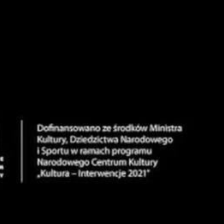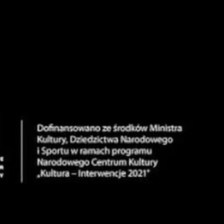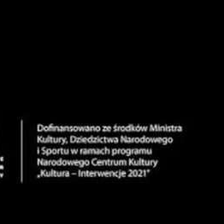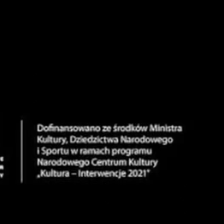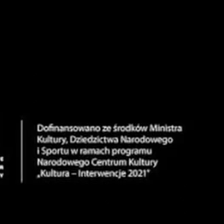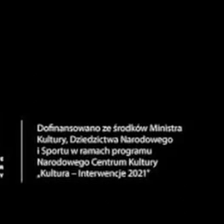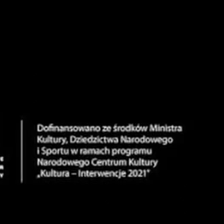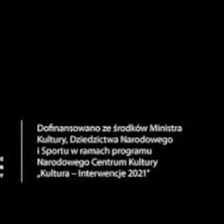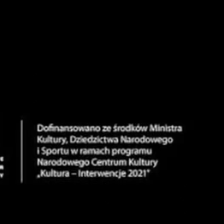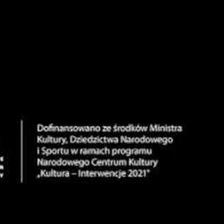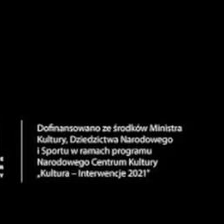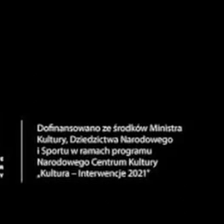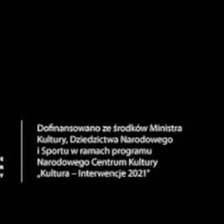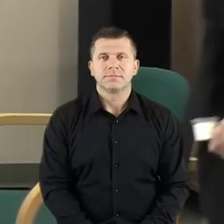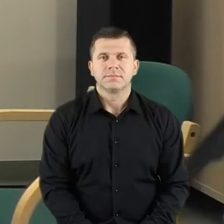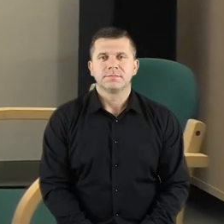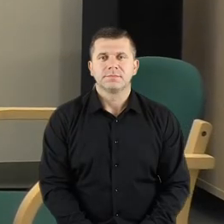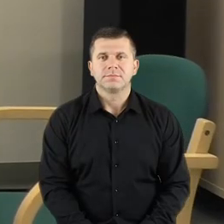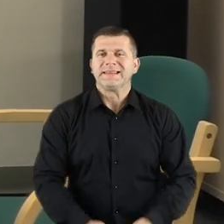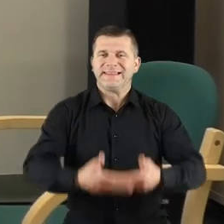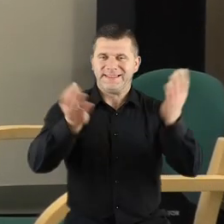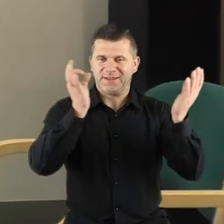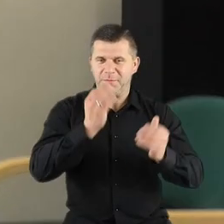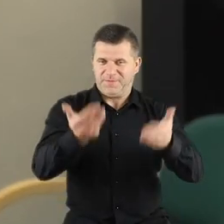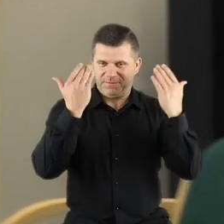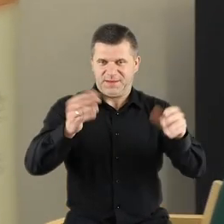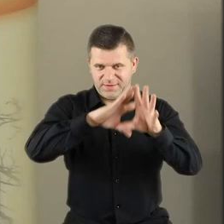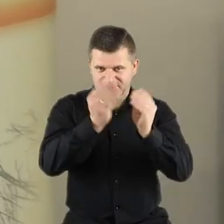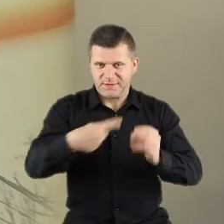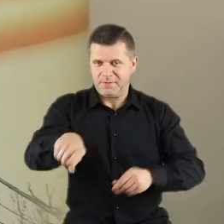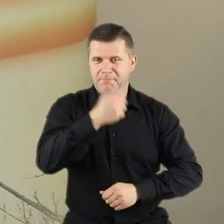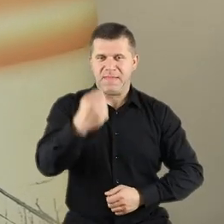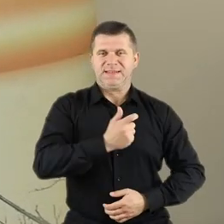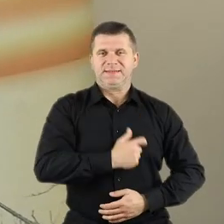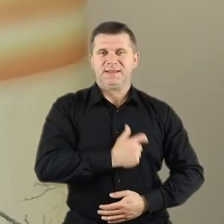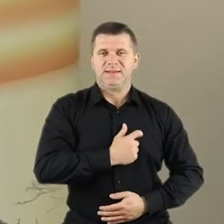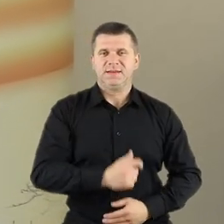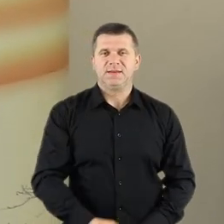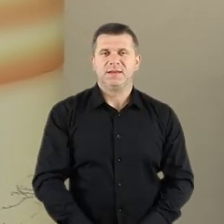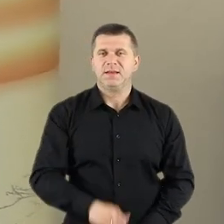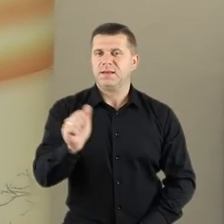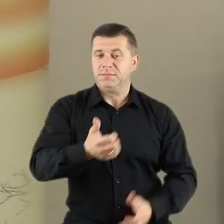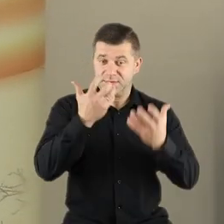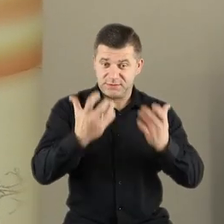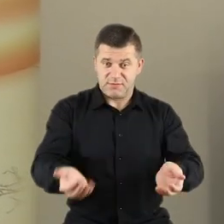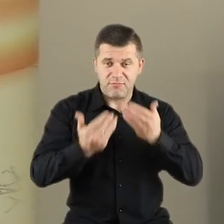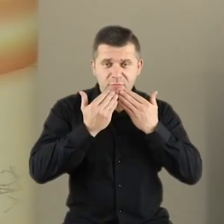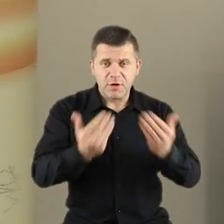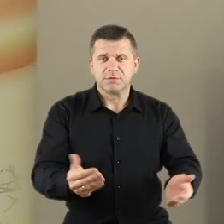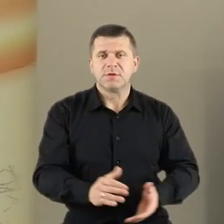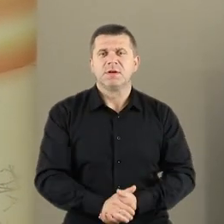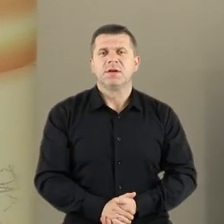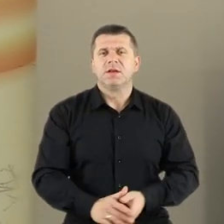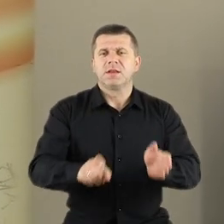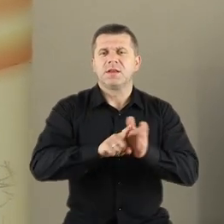Człuchów Dzień dobry witam wszystkich bardzo serdecznie najpierw chciałam podziękować dla